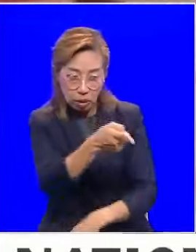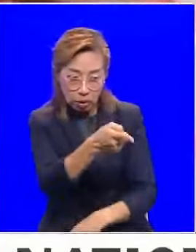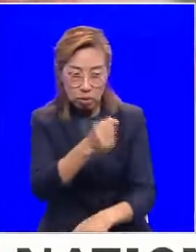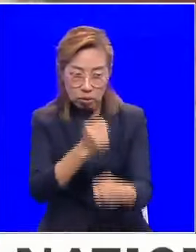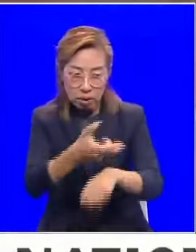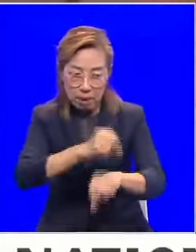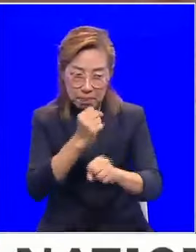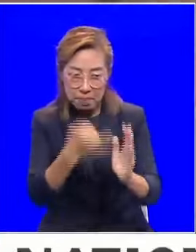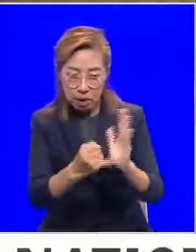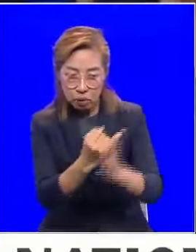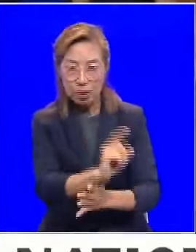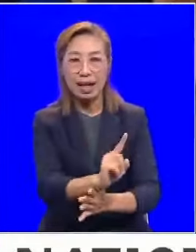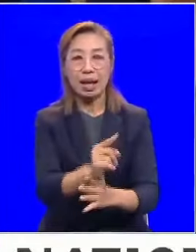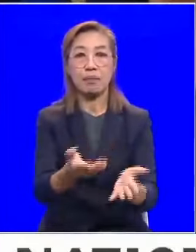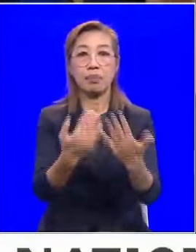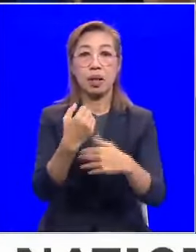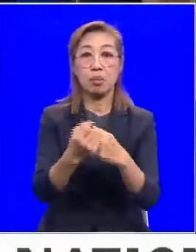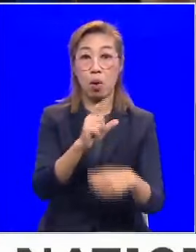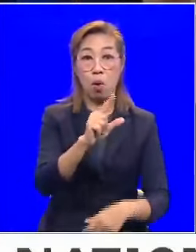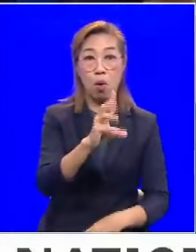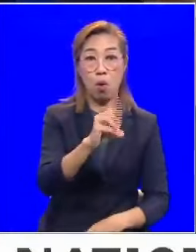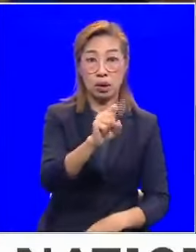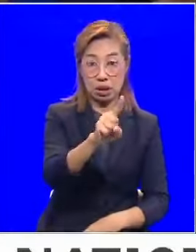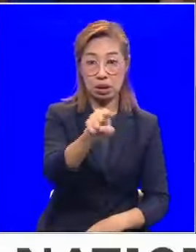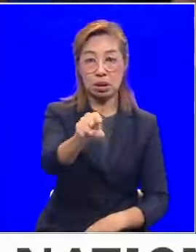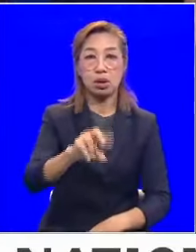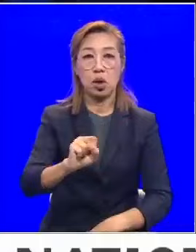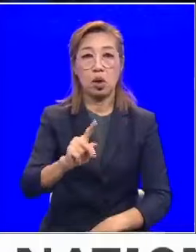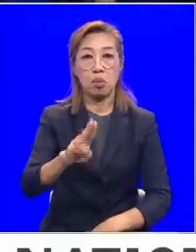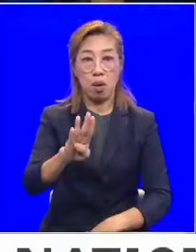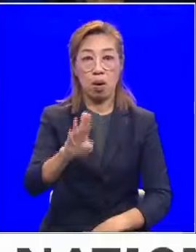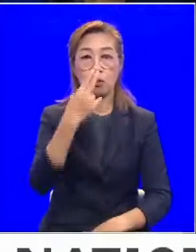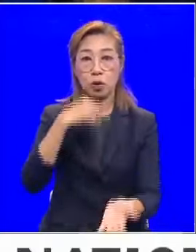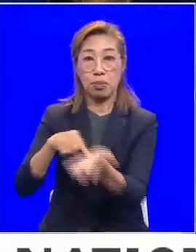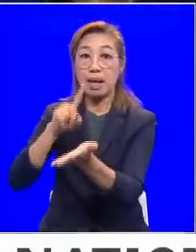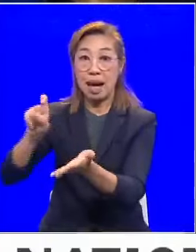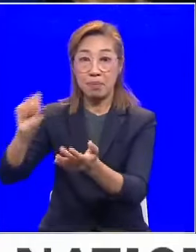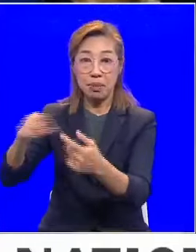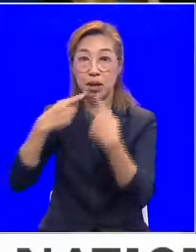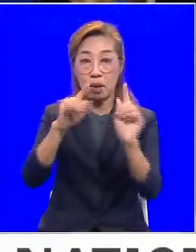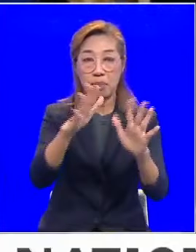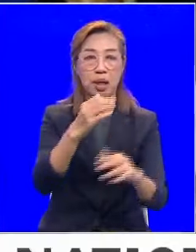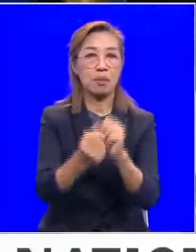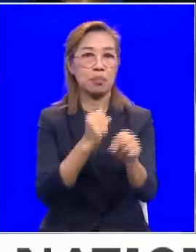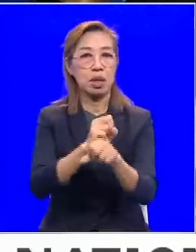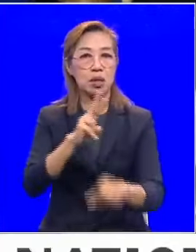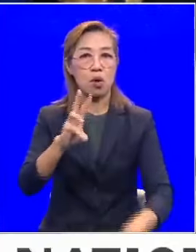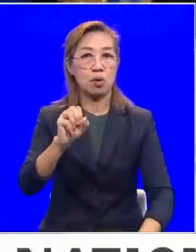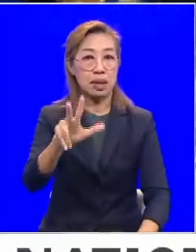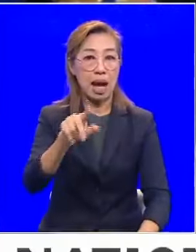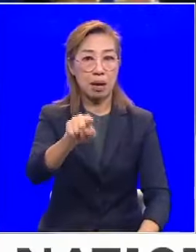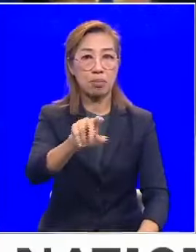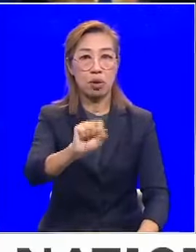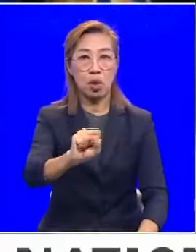อันนี้ตอน61เถามมากระทรวงการบอกพอปี 63ปุ๊บเ้าเปลี่ยนวิธีการทำงานใหม่พสคบถามมาก็เลยตอบไม่งั้นเดี๋ยวเรื่องมันจะ